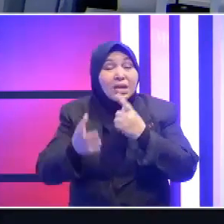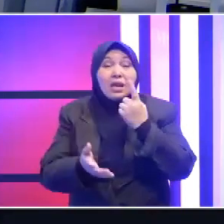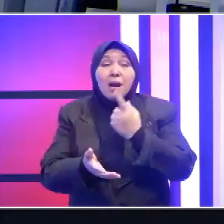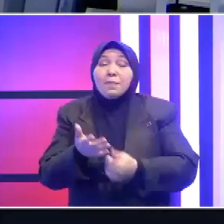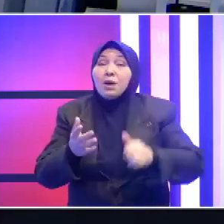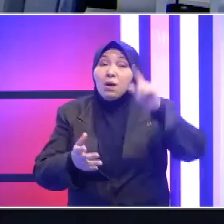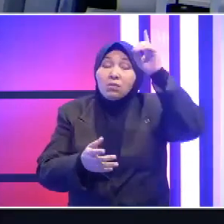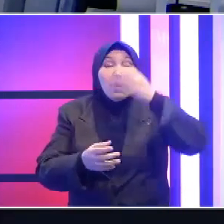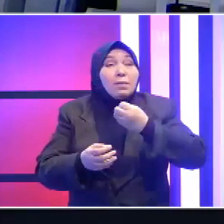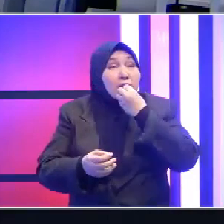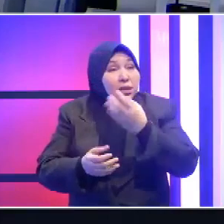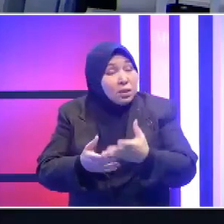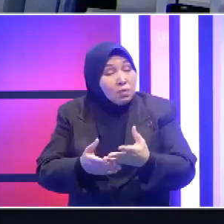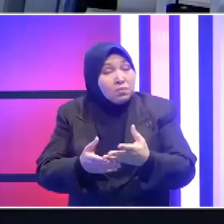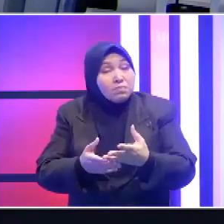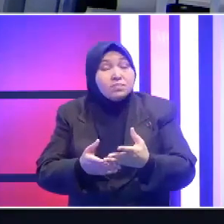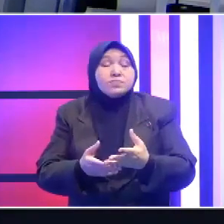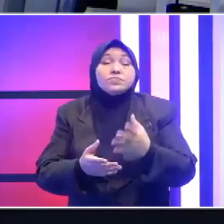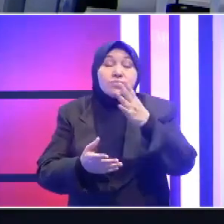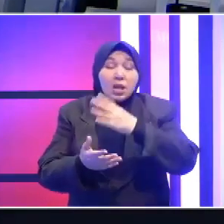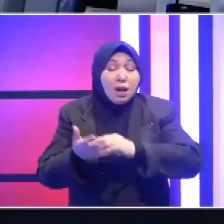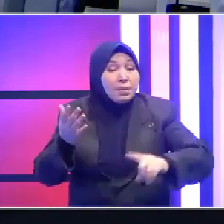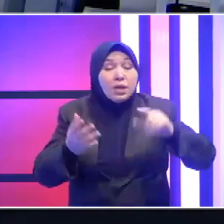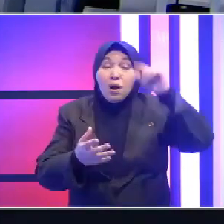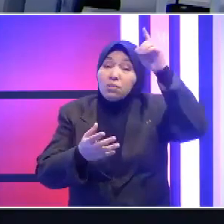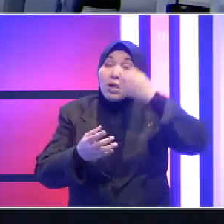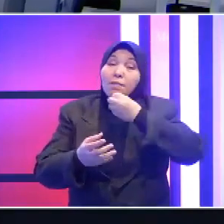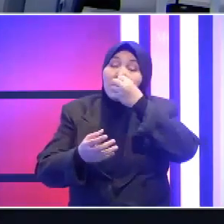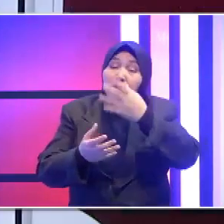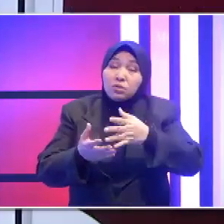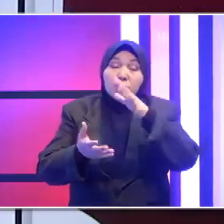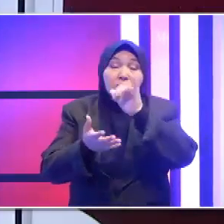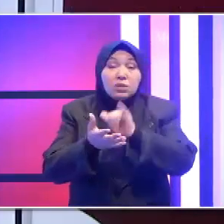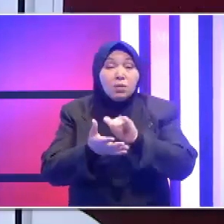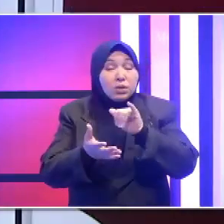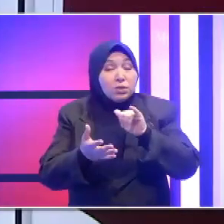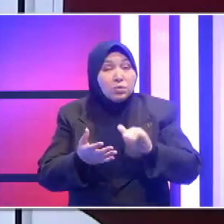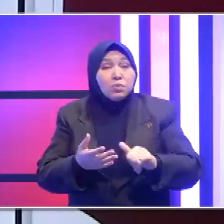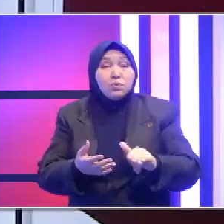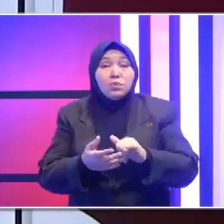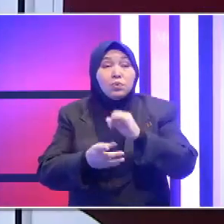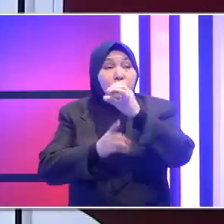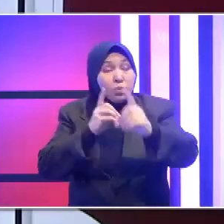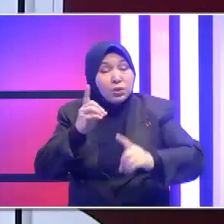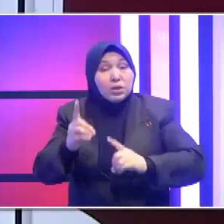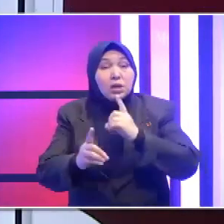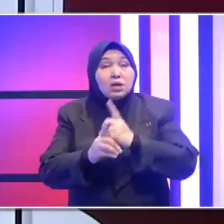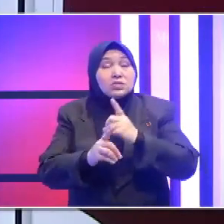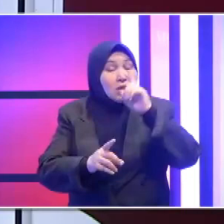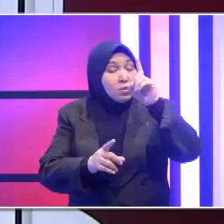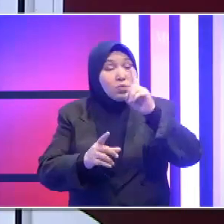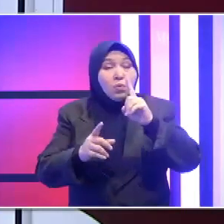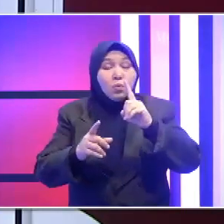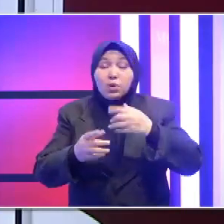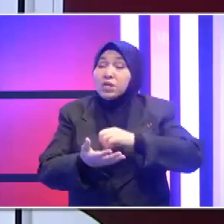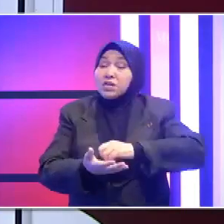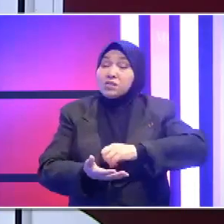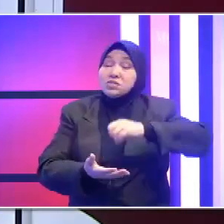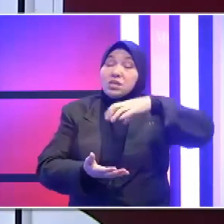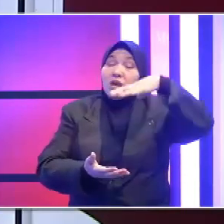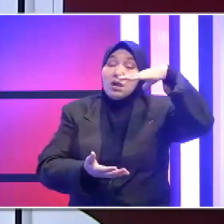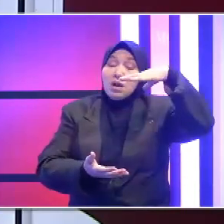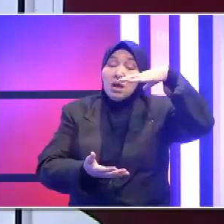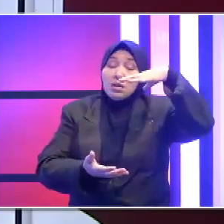mereka bahwa maut itu minsay famata Ulfa mataa'ul hayati dunia satu kesenangan